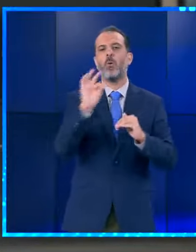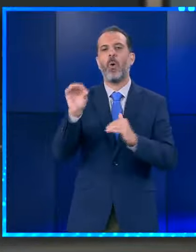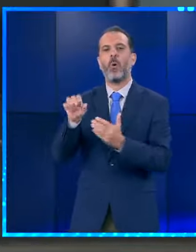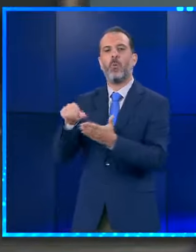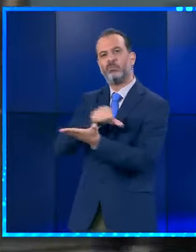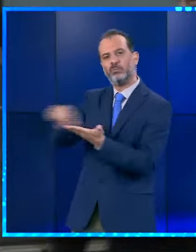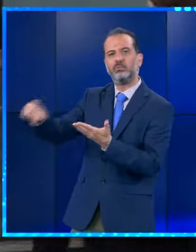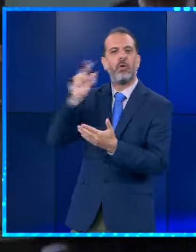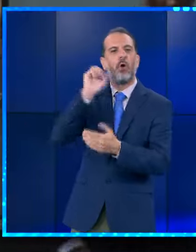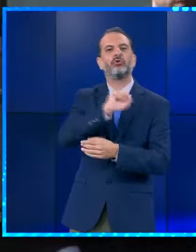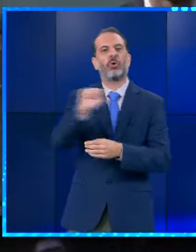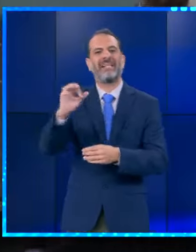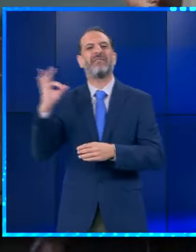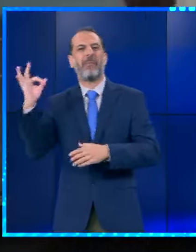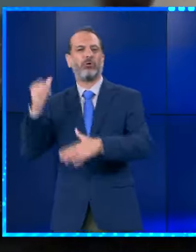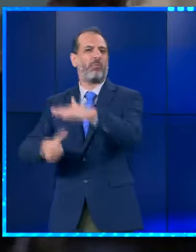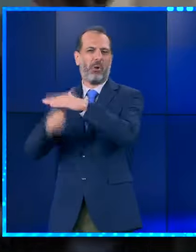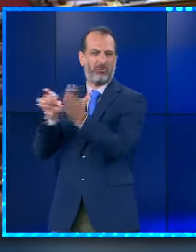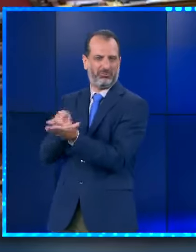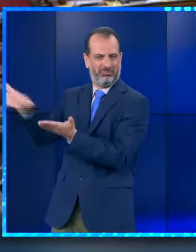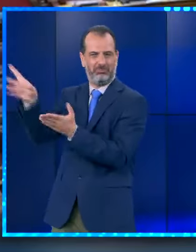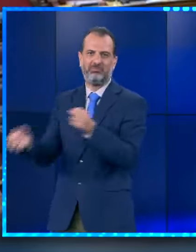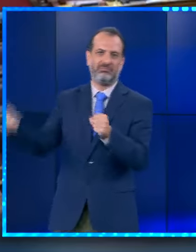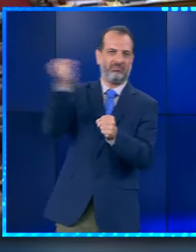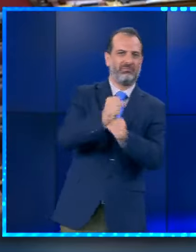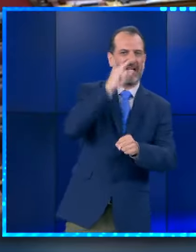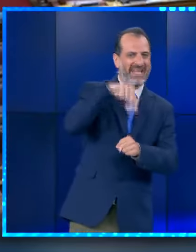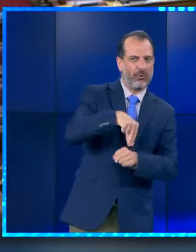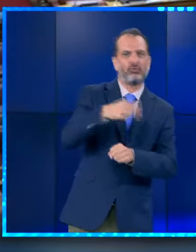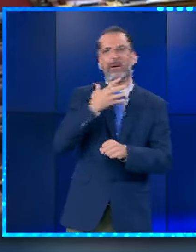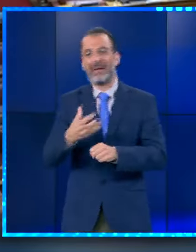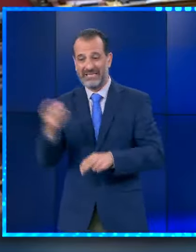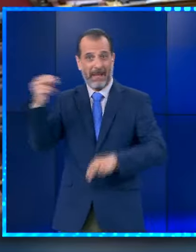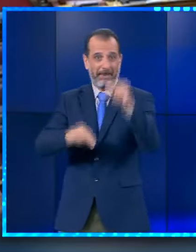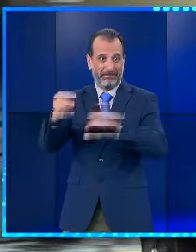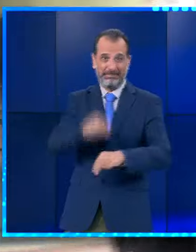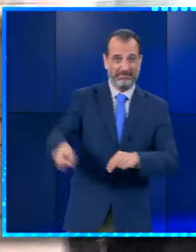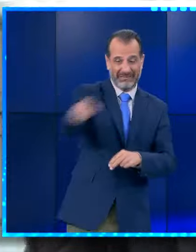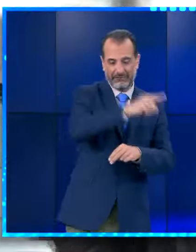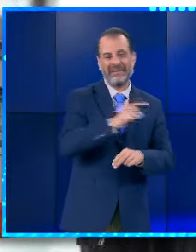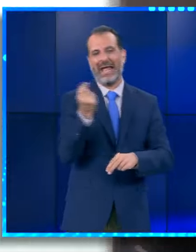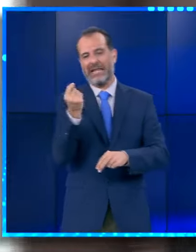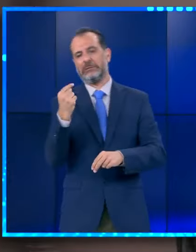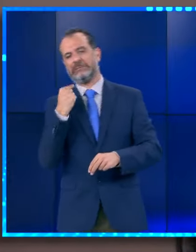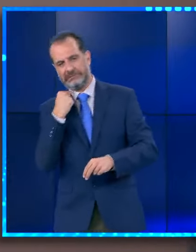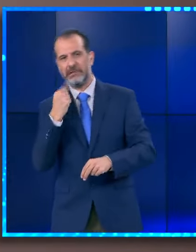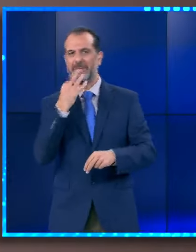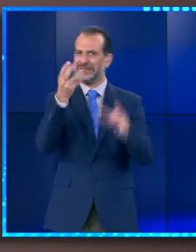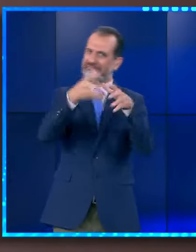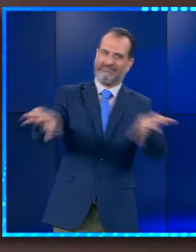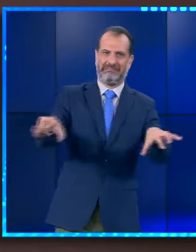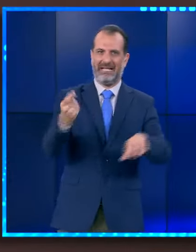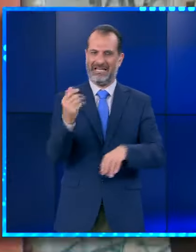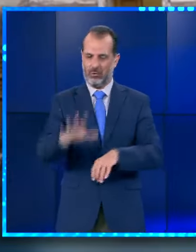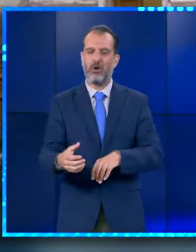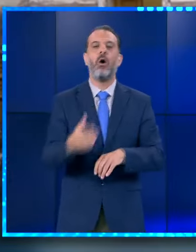τον Σοκράτη Φάμελο από πρόεδρό της και στη θέση του έβαλε τον Νίκο Παπά. Ωστόσο, η κοινοβουλευτική ομάδα του κόμματος κόπηκε στα δύο.